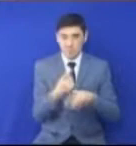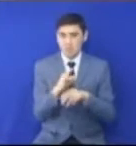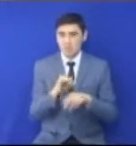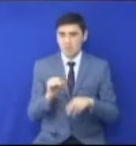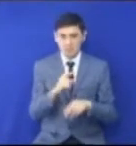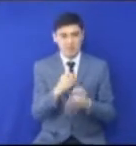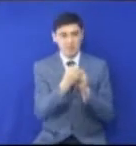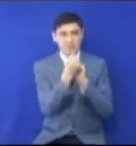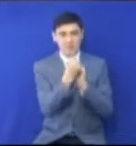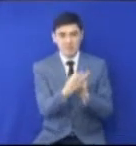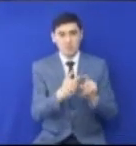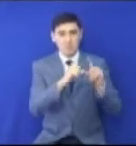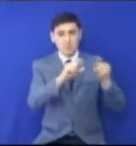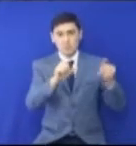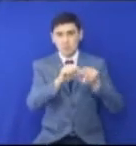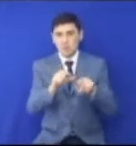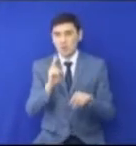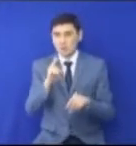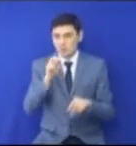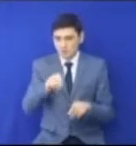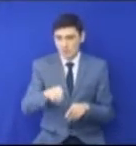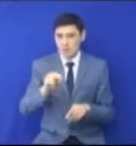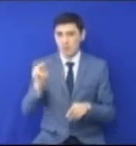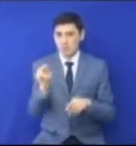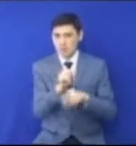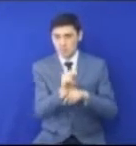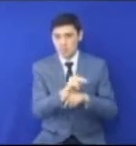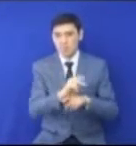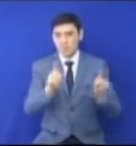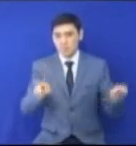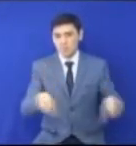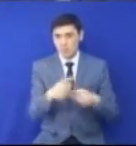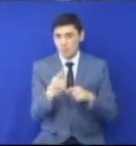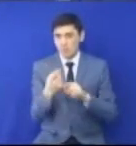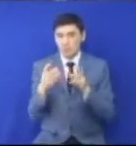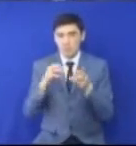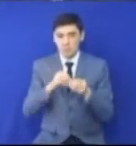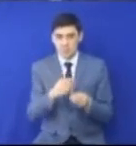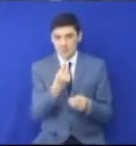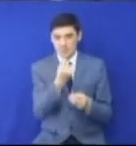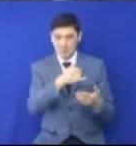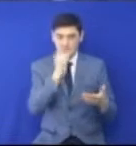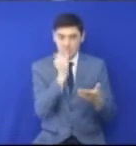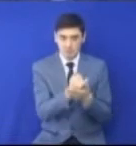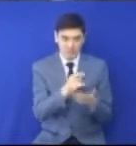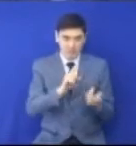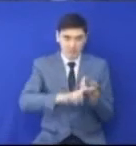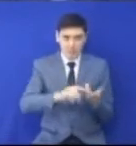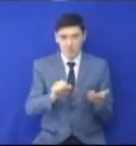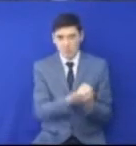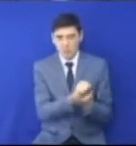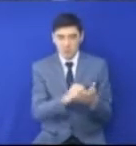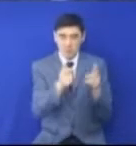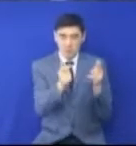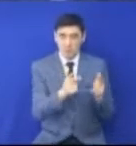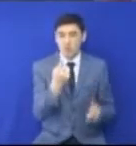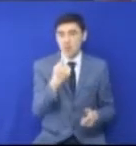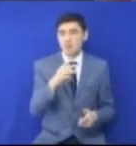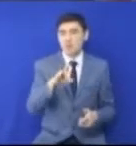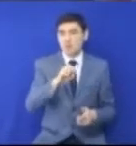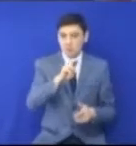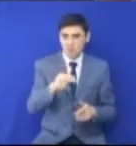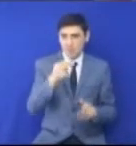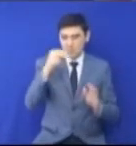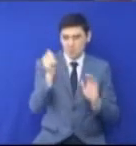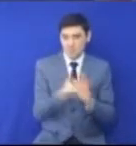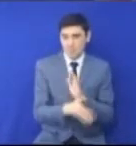жүргізуге қаражат қарастырылып отыр. Олардың сметалық құжаттарын дайындауға 1 миллиард теңге жұмсалады деп жоспарланған. Басқосуда коммуналдық